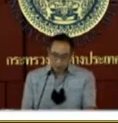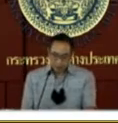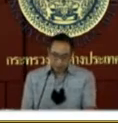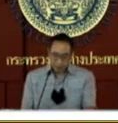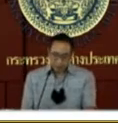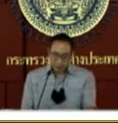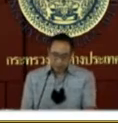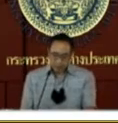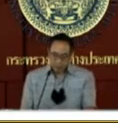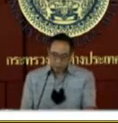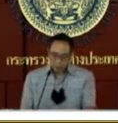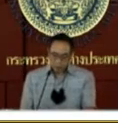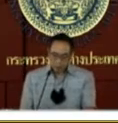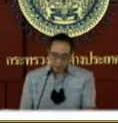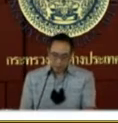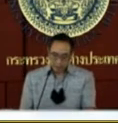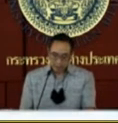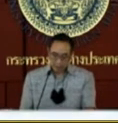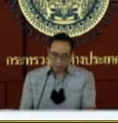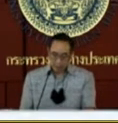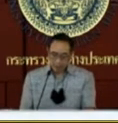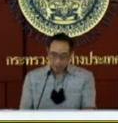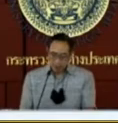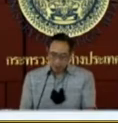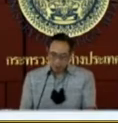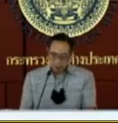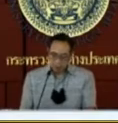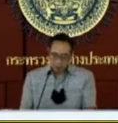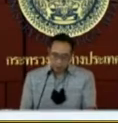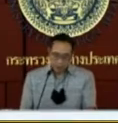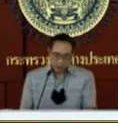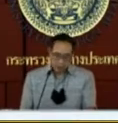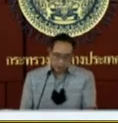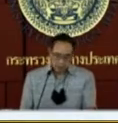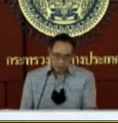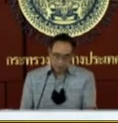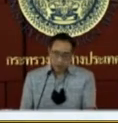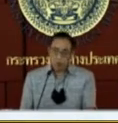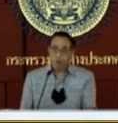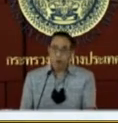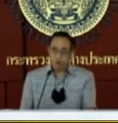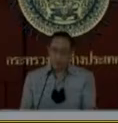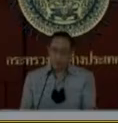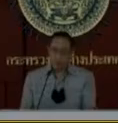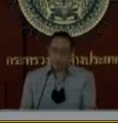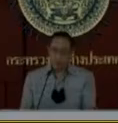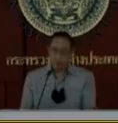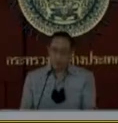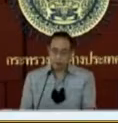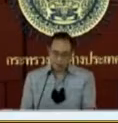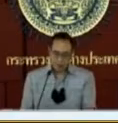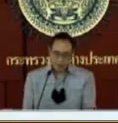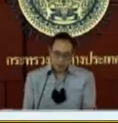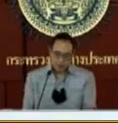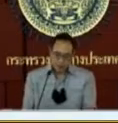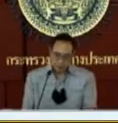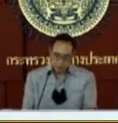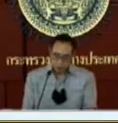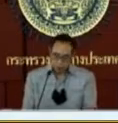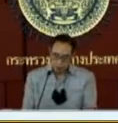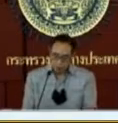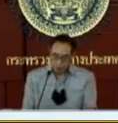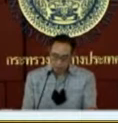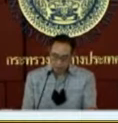วันพรุ่งนี้ครับนักการทูตปฏิบัติการนะครับคุณชนิดนาฏยานกิติกุลนะ